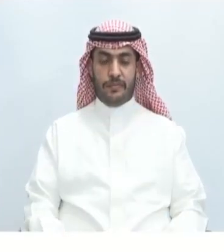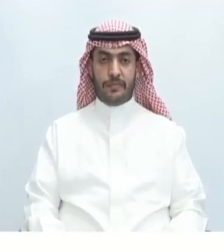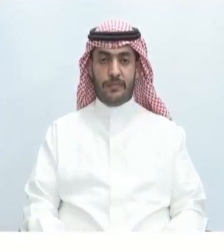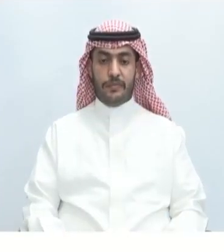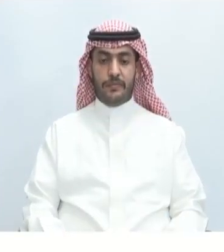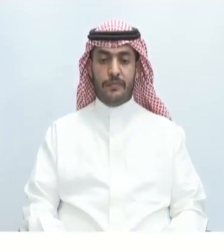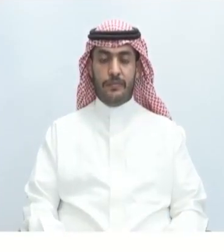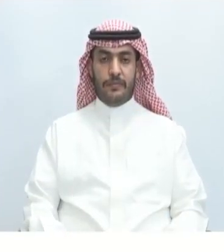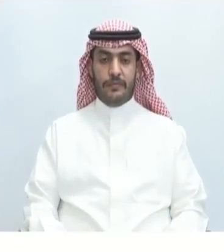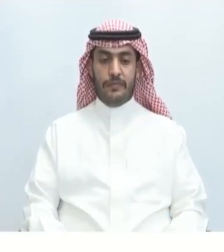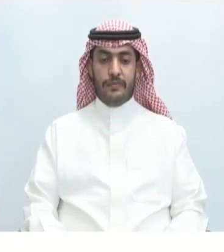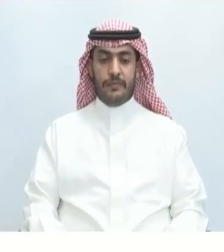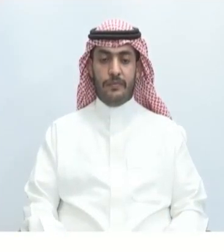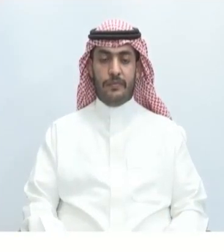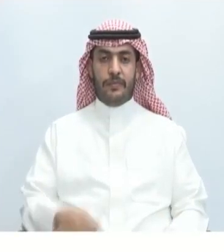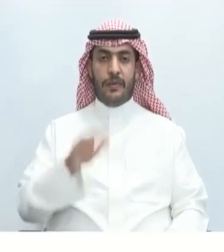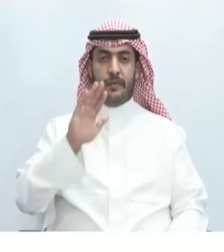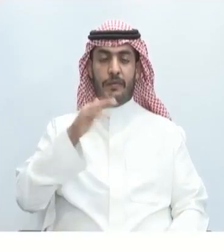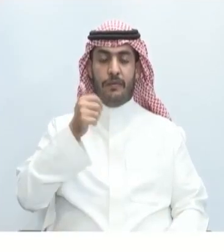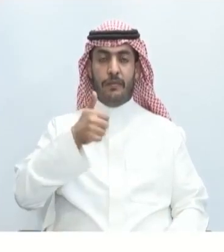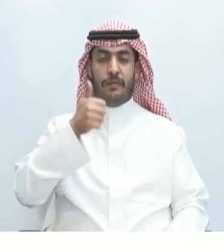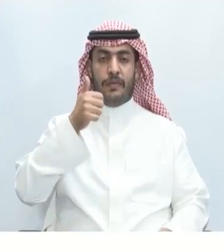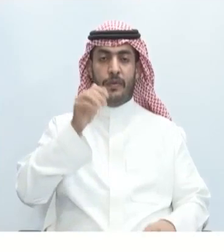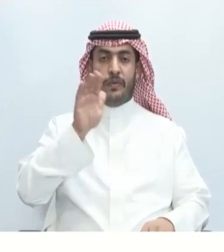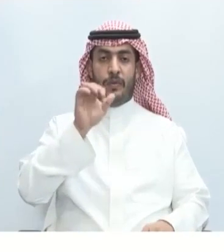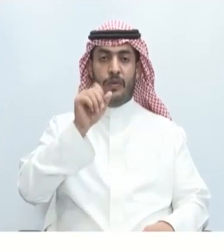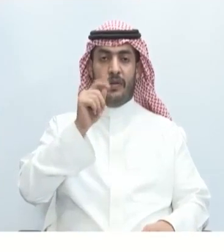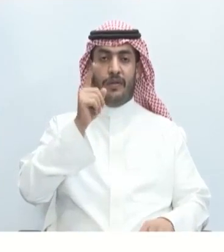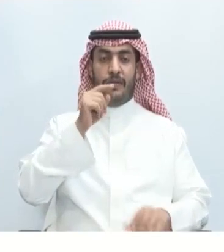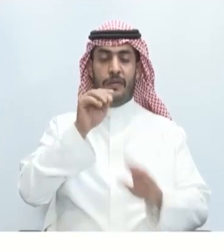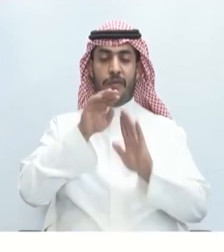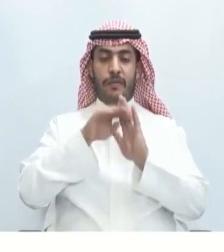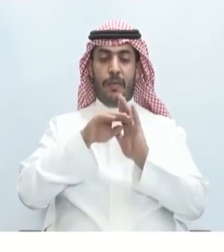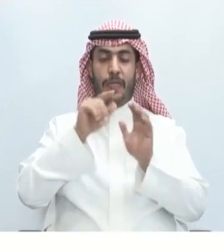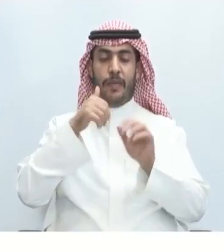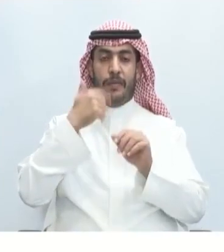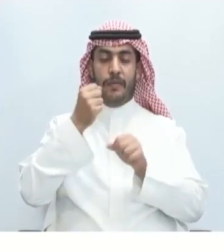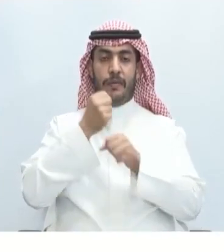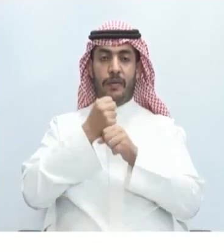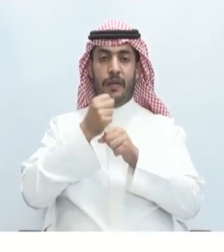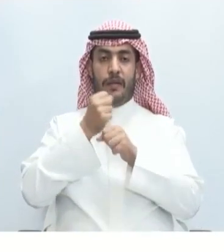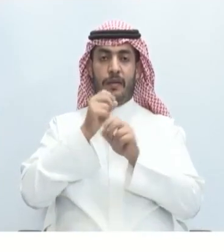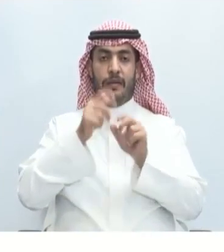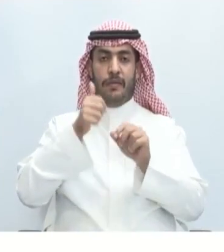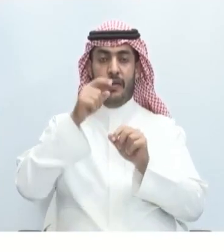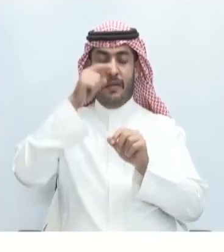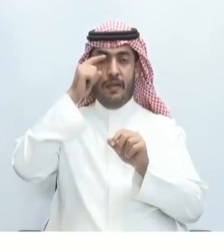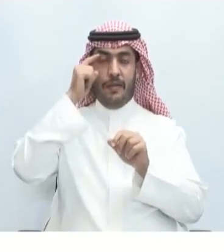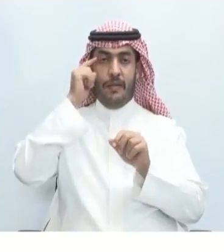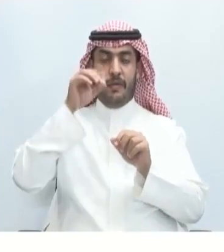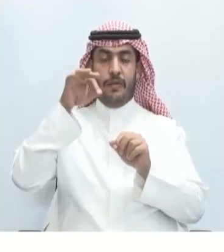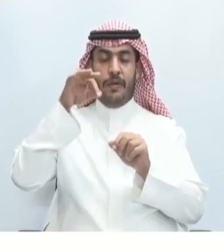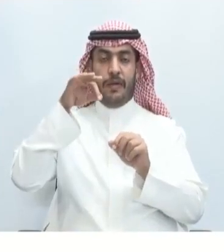نسميها سولفر وبعد ذلك اصبحت لدينا سولفر هذه هي سنقوم بالعمل عليه اذا اصبح لدينا